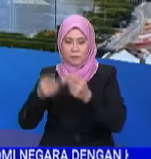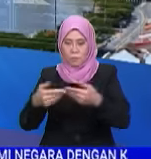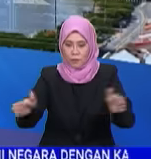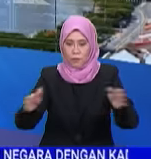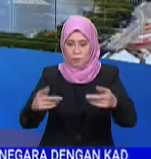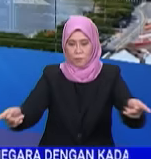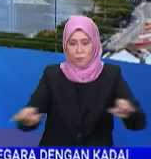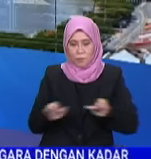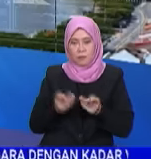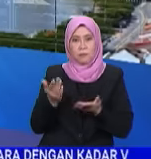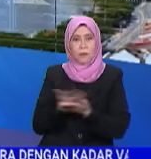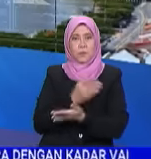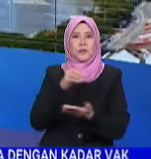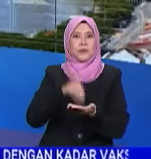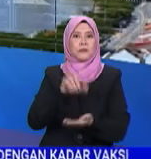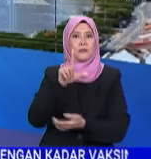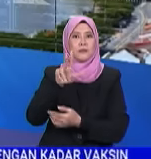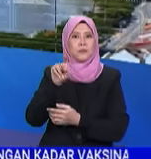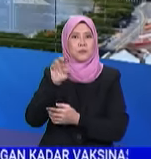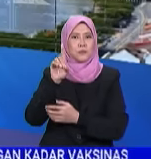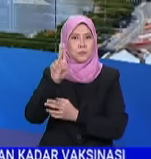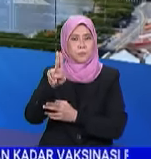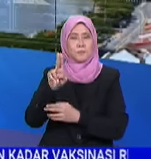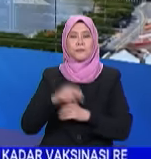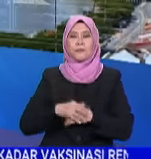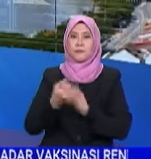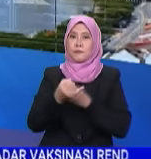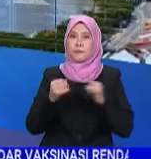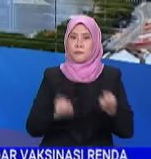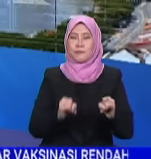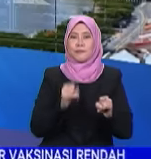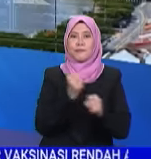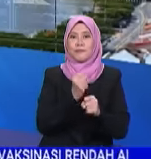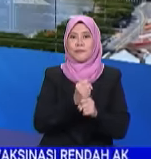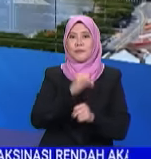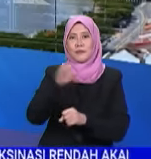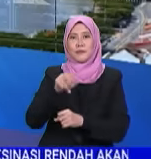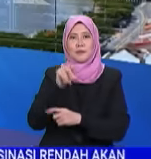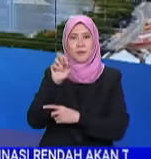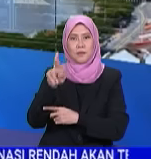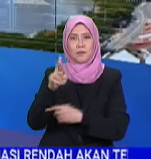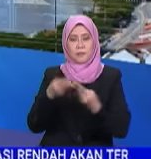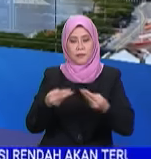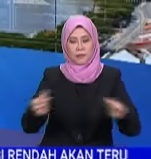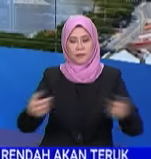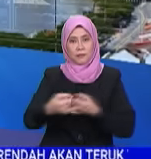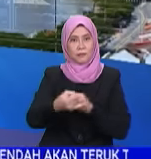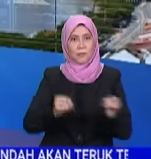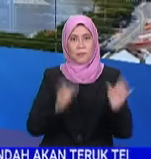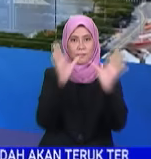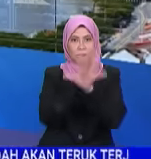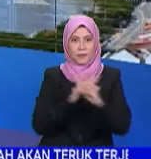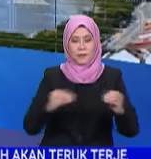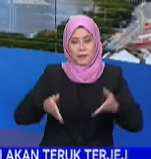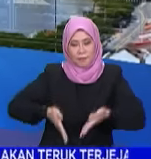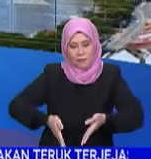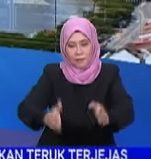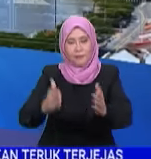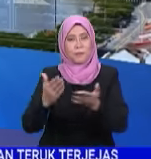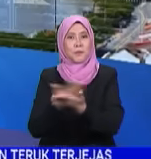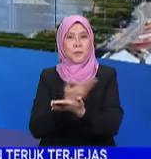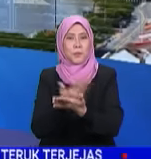pembangunan baharu di lunduk menurut maklumat jabatan kerj Raya negeri dan jabatan tanah dan servis Sarawak Jalan baharu